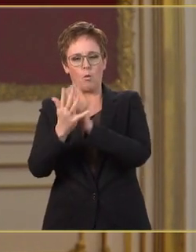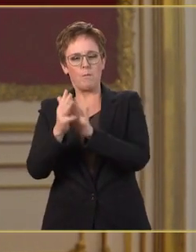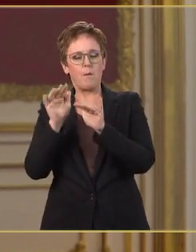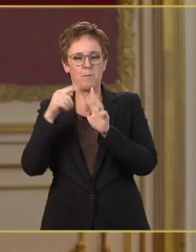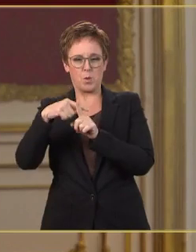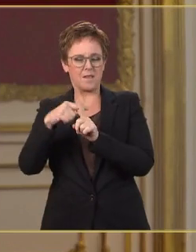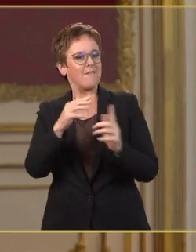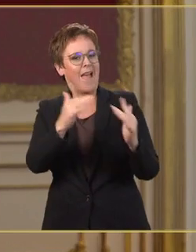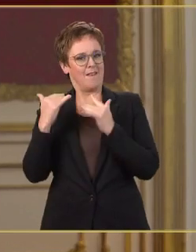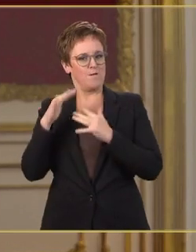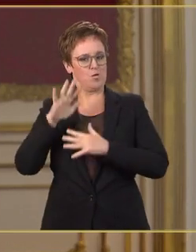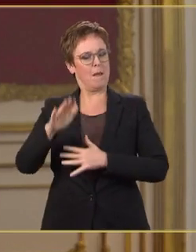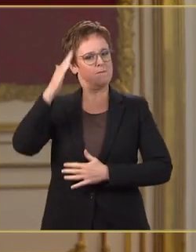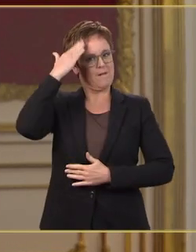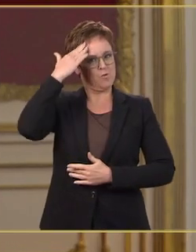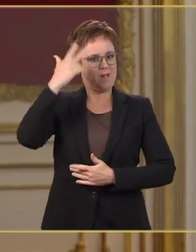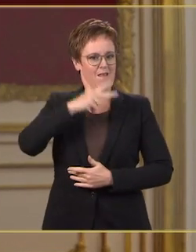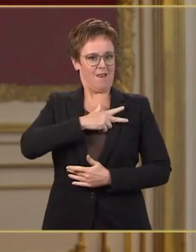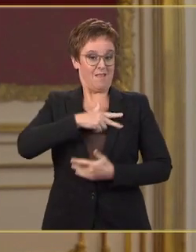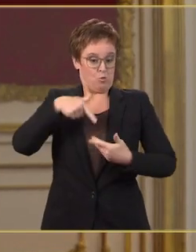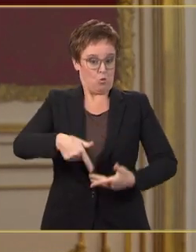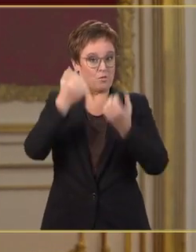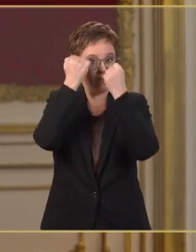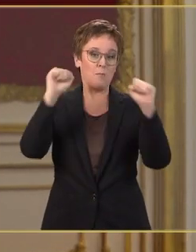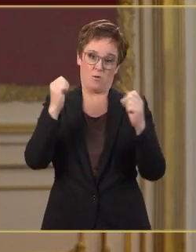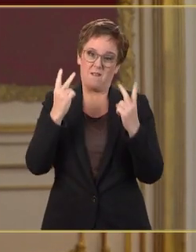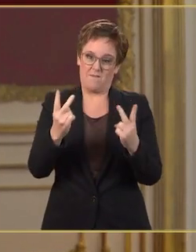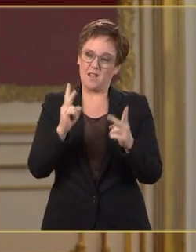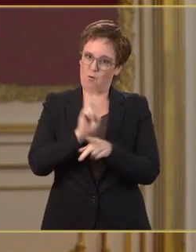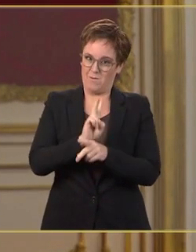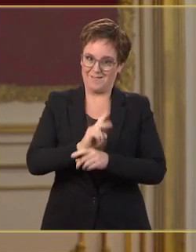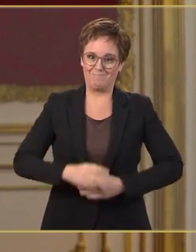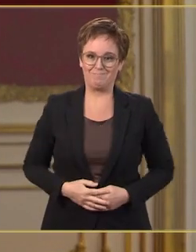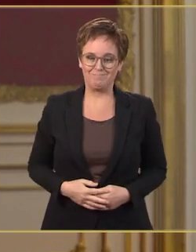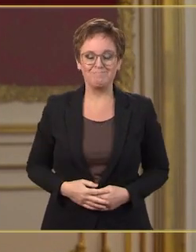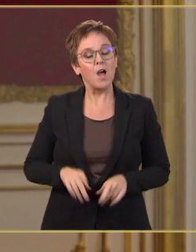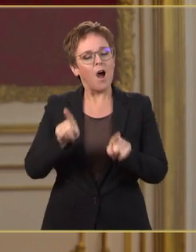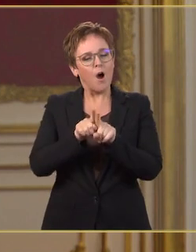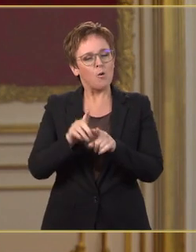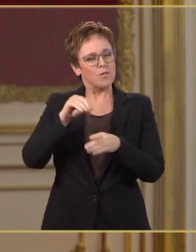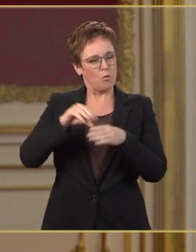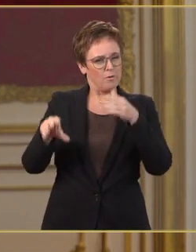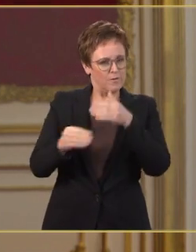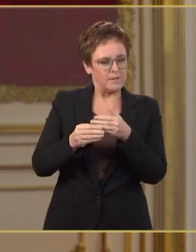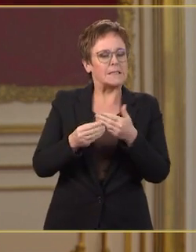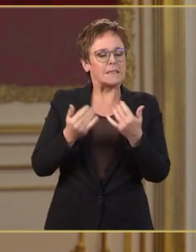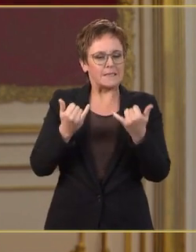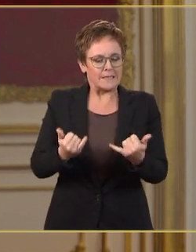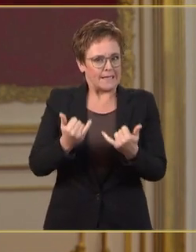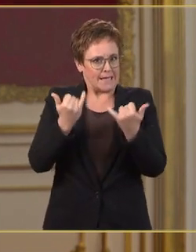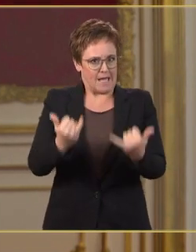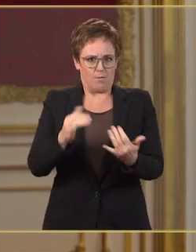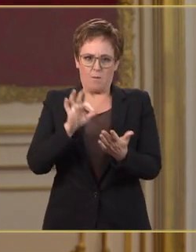realität unserer demokratie und noch etwas es ist unübersehbar dass